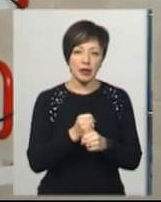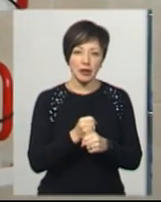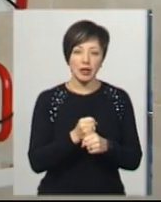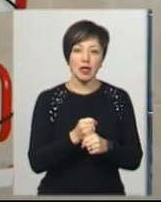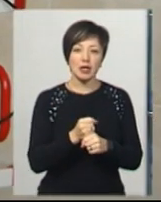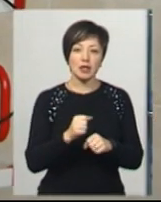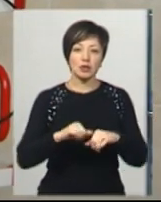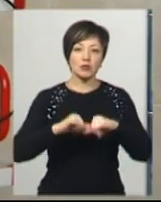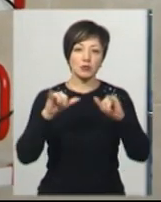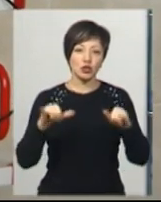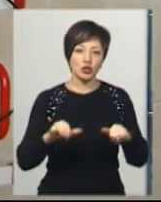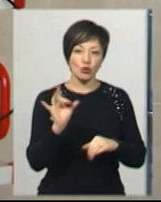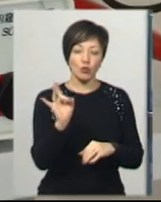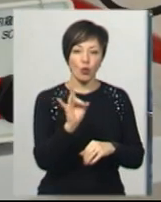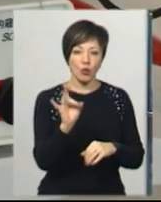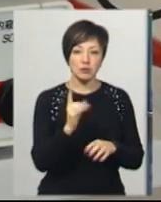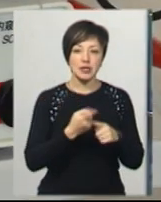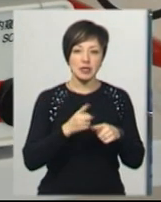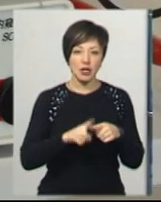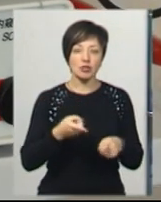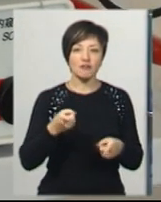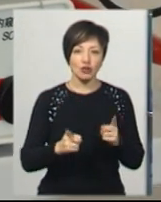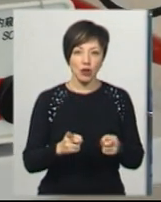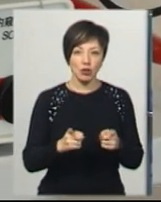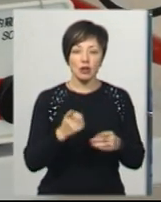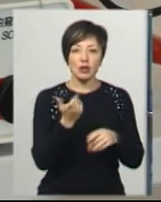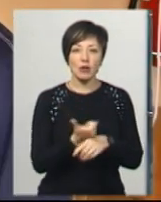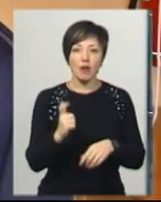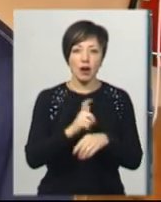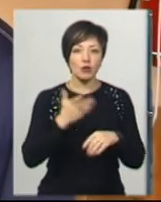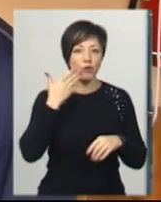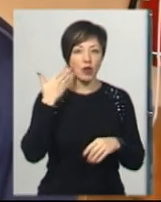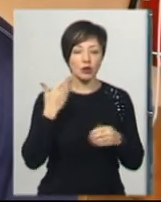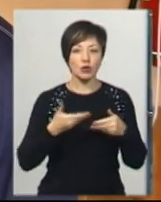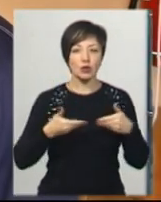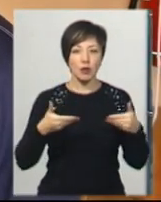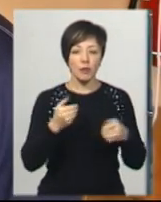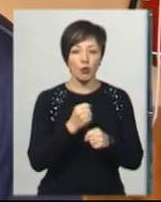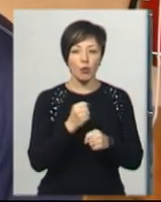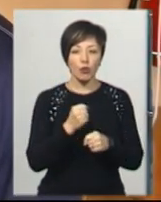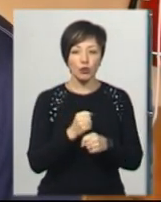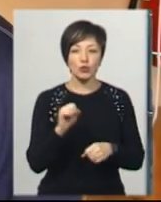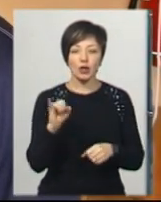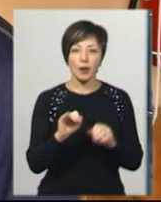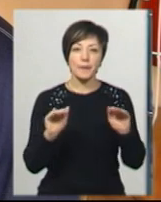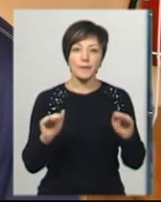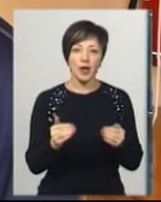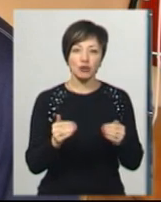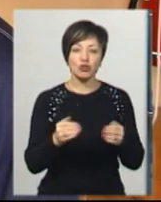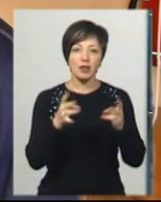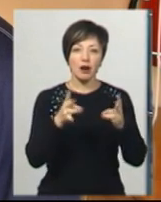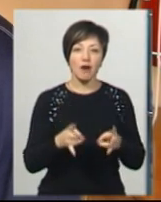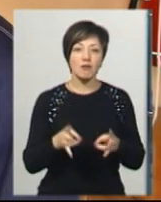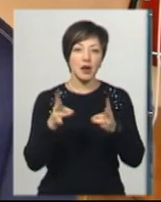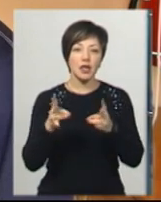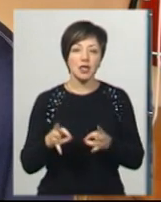в збільшеному розмірі, і це, звичайно, набагато полегшує нам роботу і менше при цьому